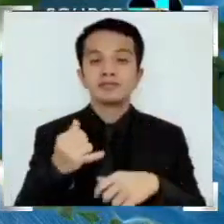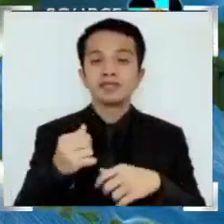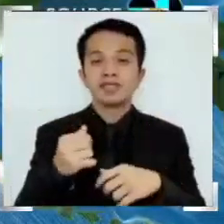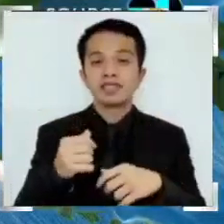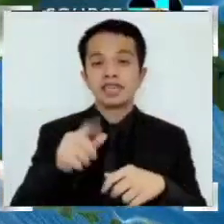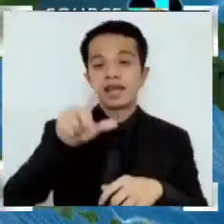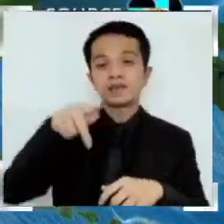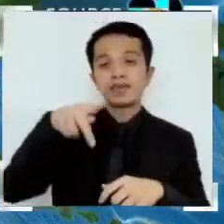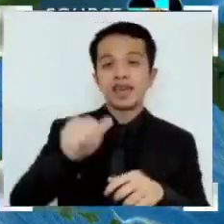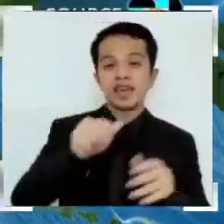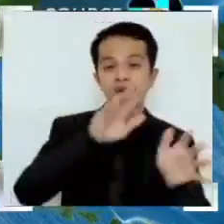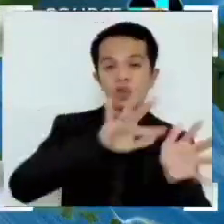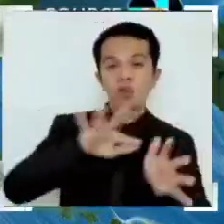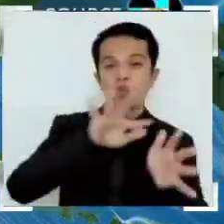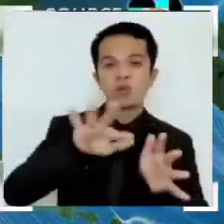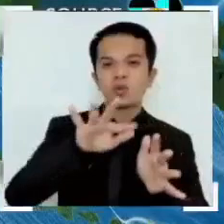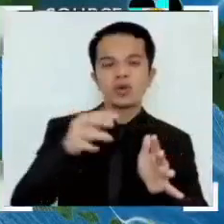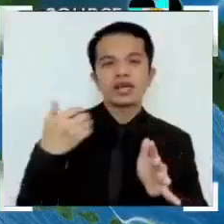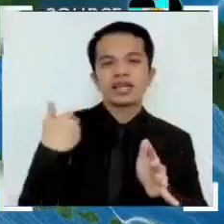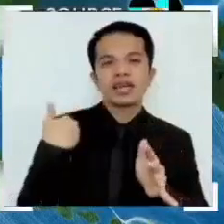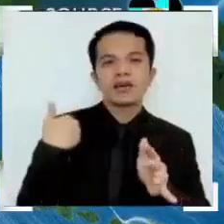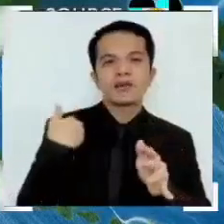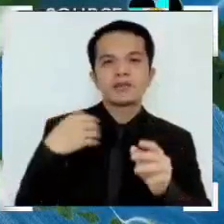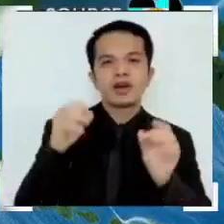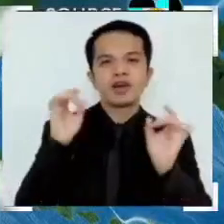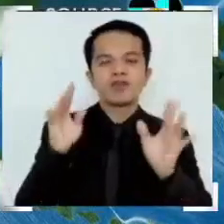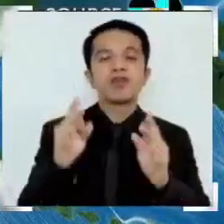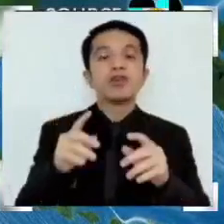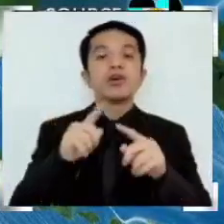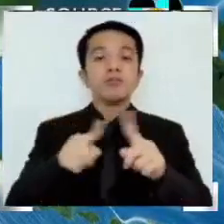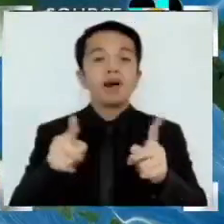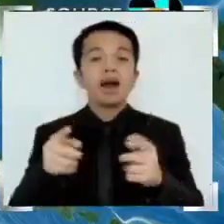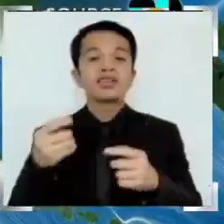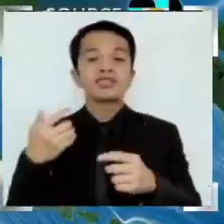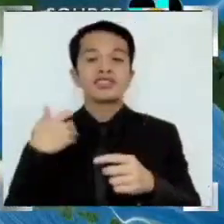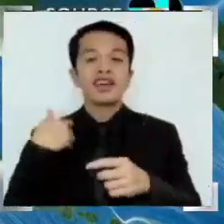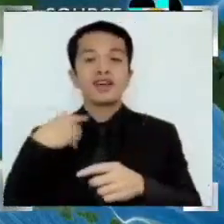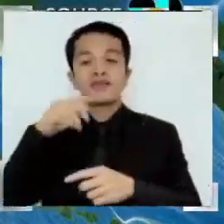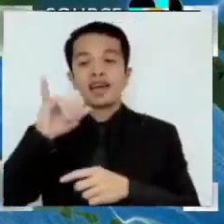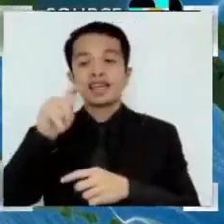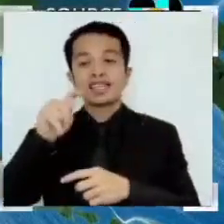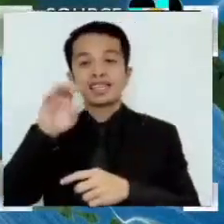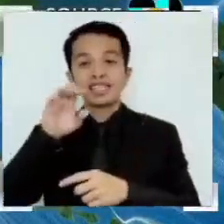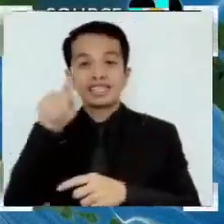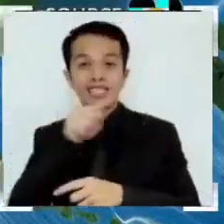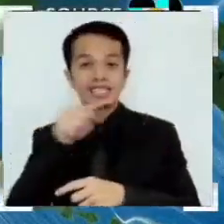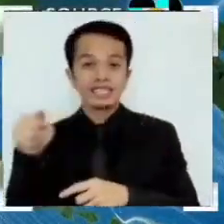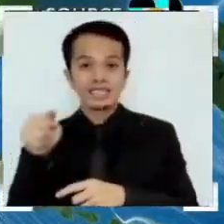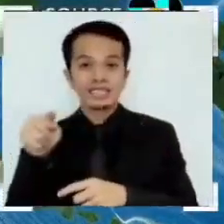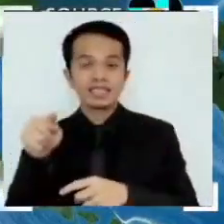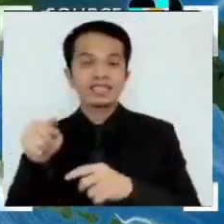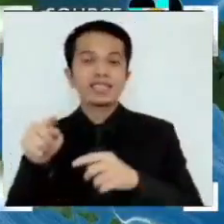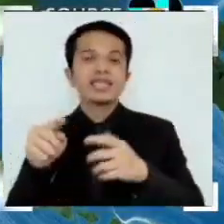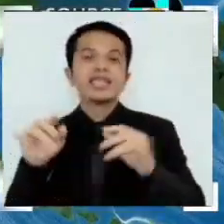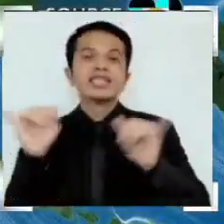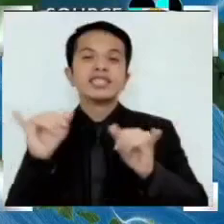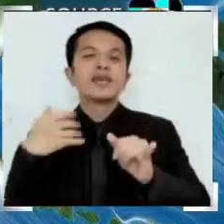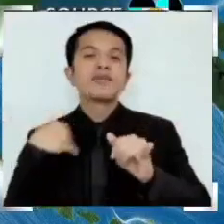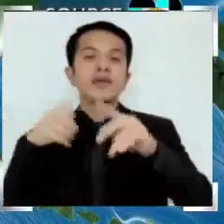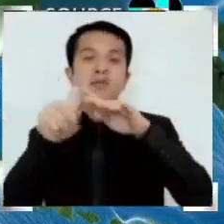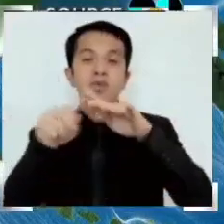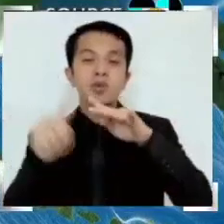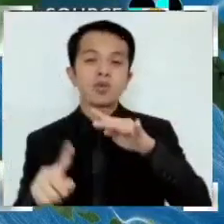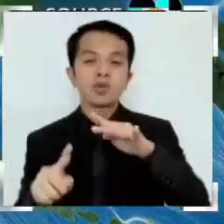area pero ngayong weekend, itong Intertropical Convergence Zone o yung ITCZ at ganun din ang localized thunderstorms